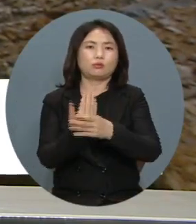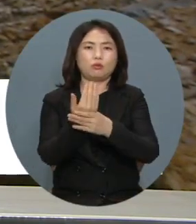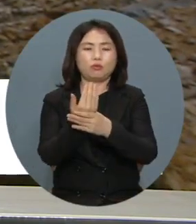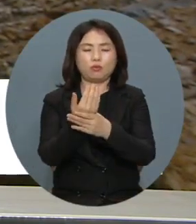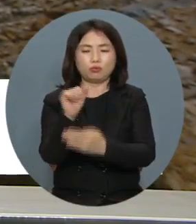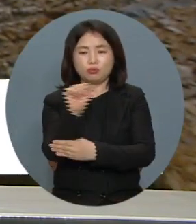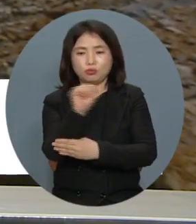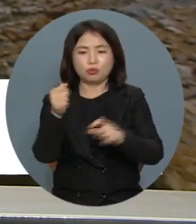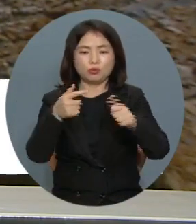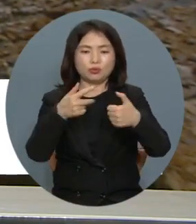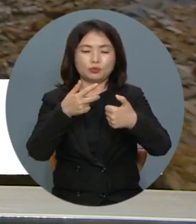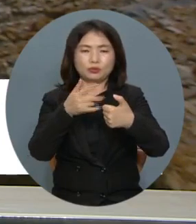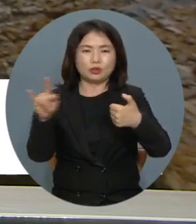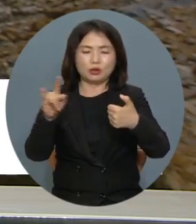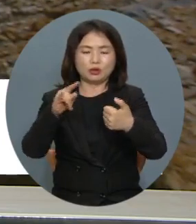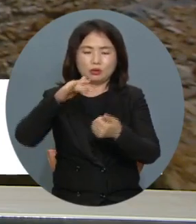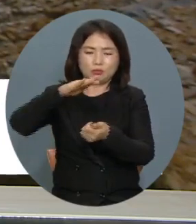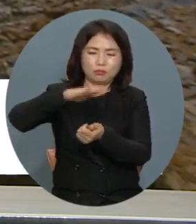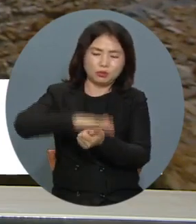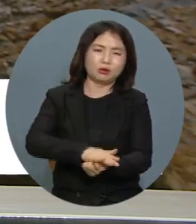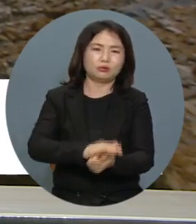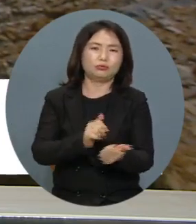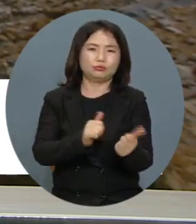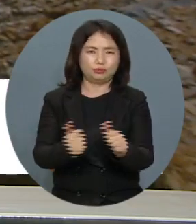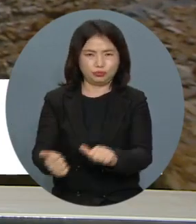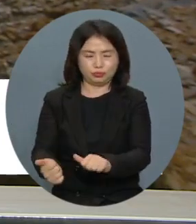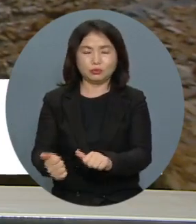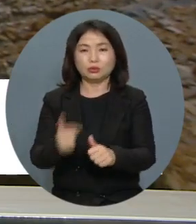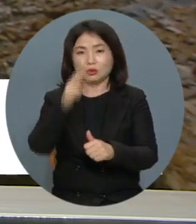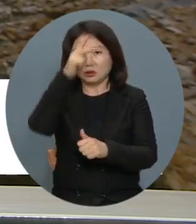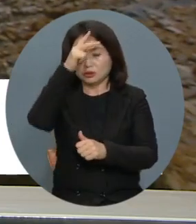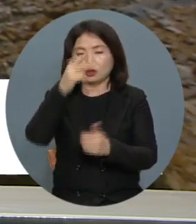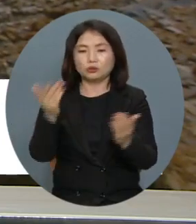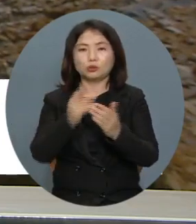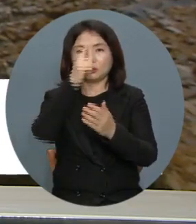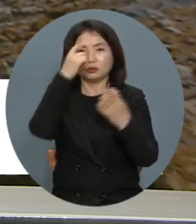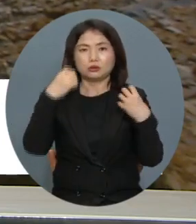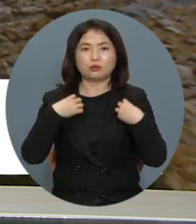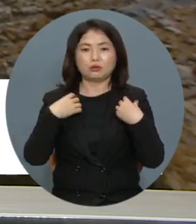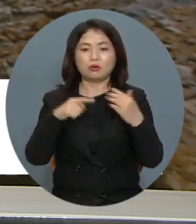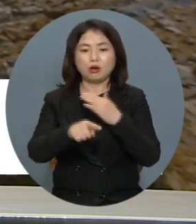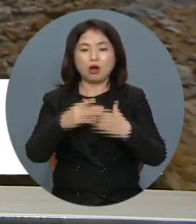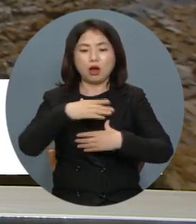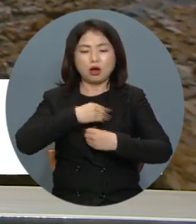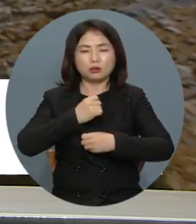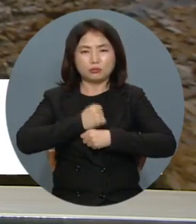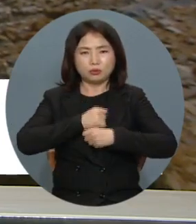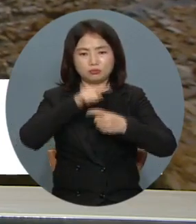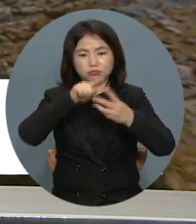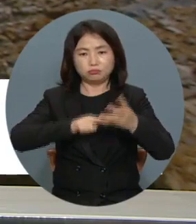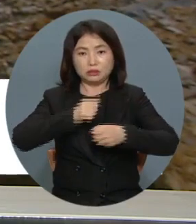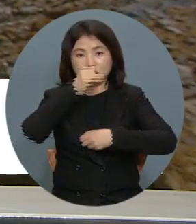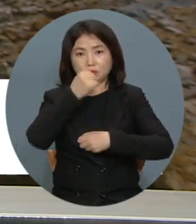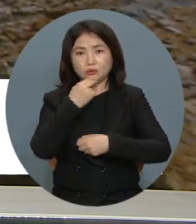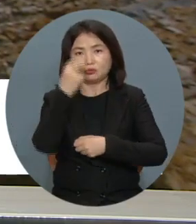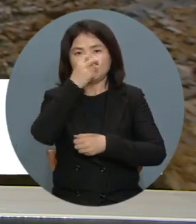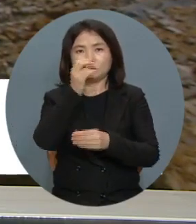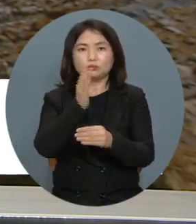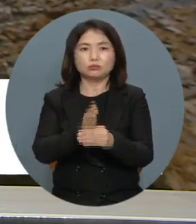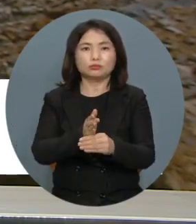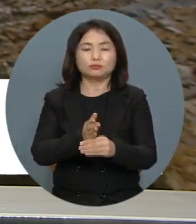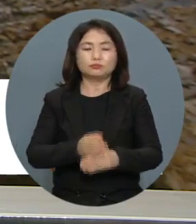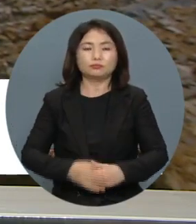장비를 몰던 50대 운전자가 깔려 목숨을 잃었는데요. 경찰과 노동청은 현장에서 안전수칙을 제대로 지켰는지 조사하고